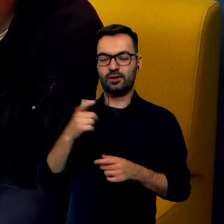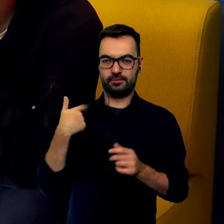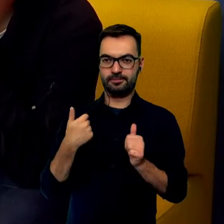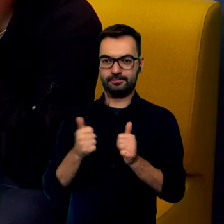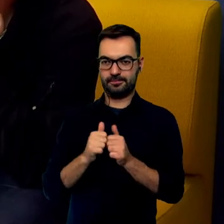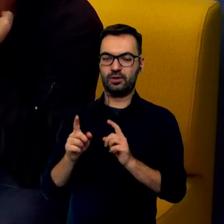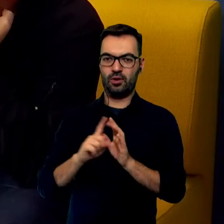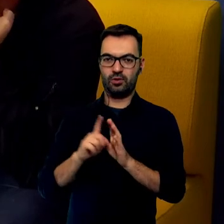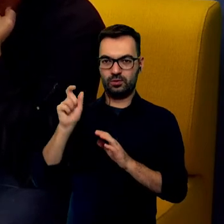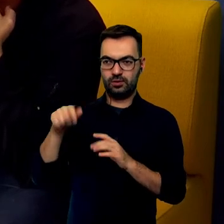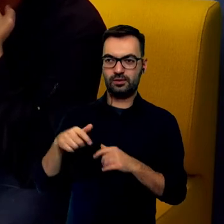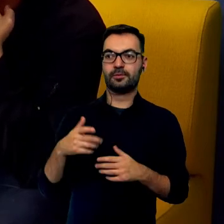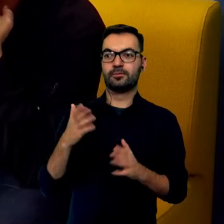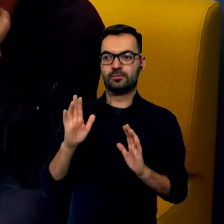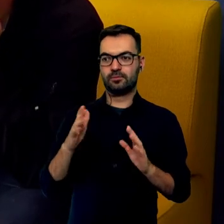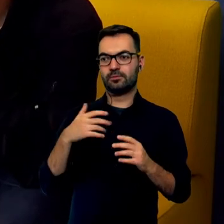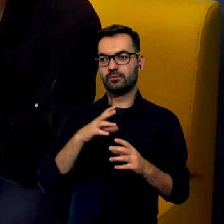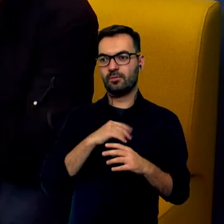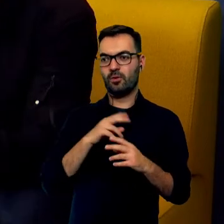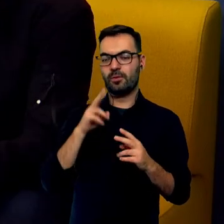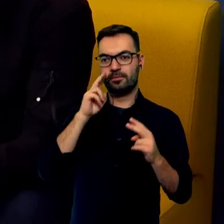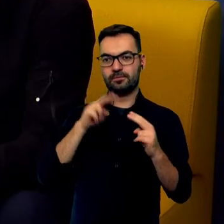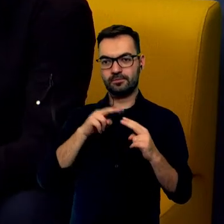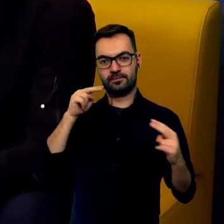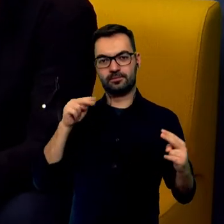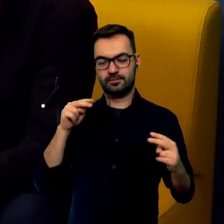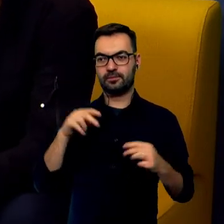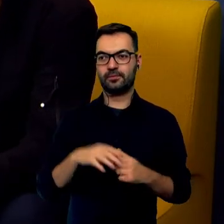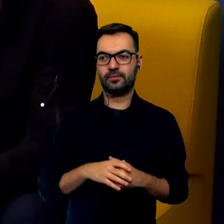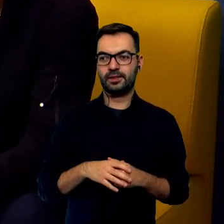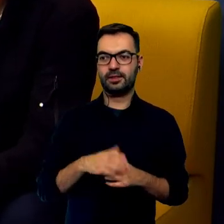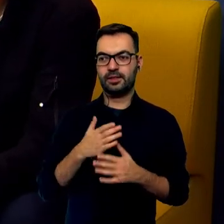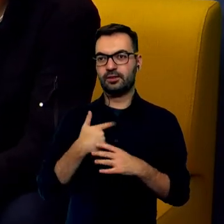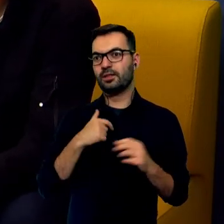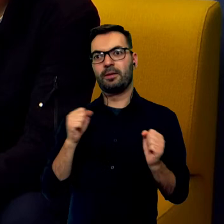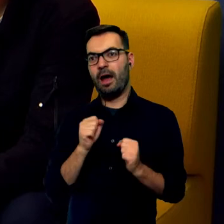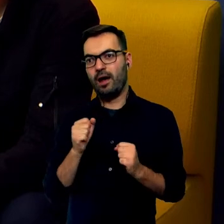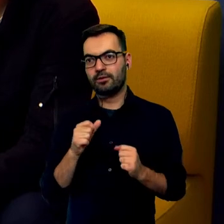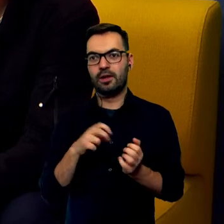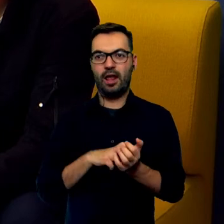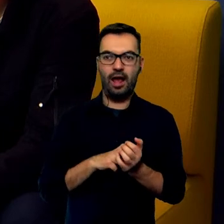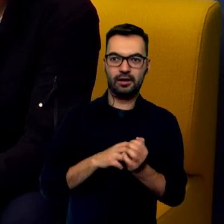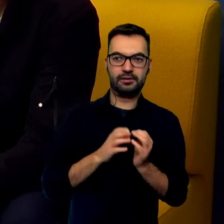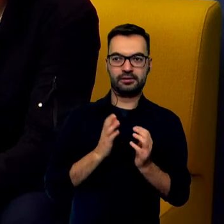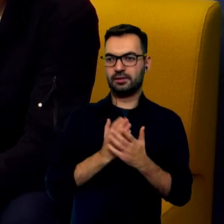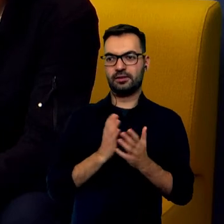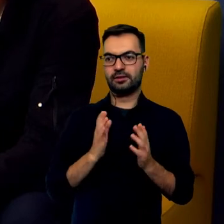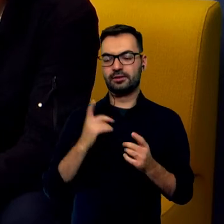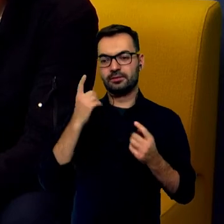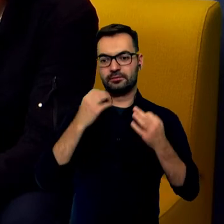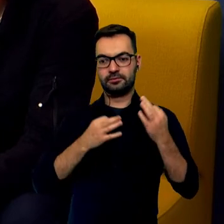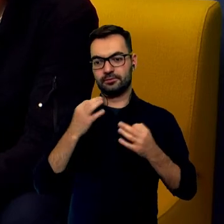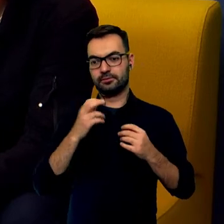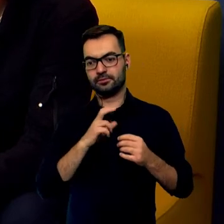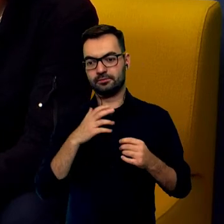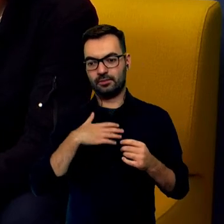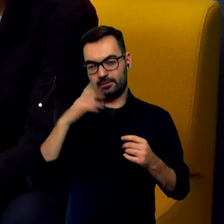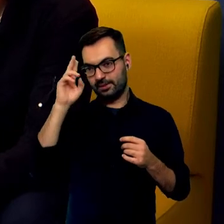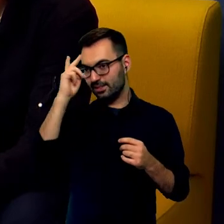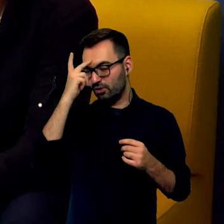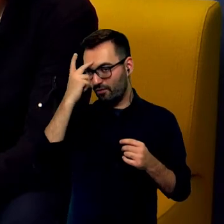pomagała i już mogłem na to spojrzeć nie z perspektywy strachu, lęku, zastanawiania się, czy